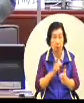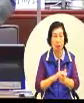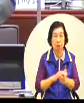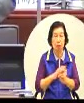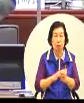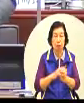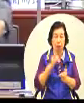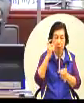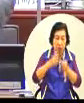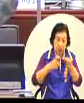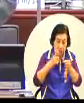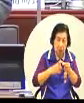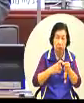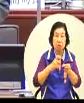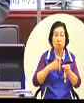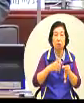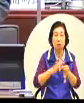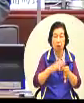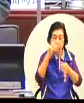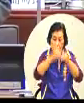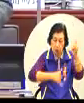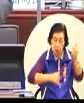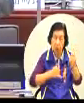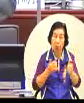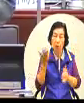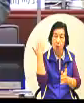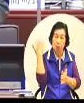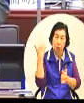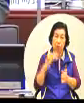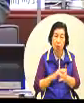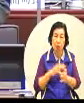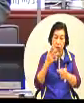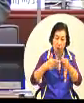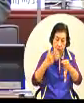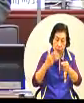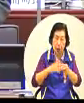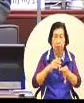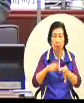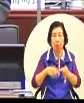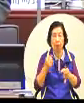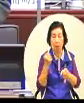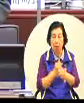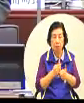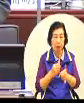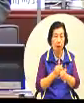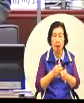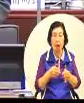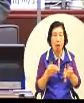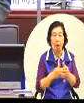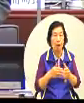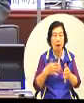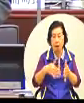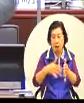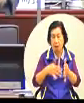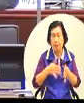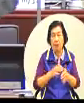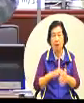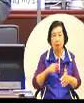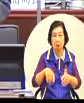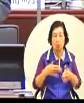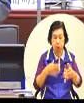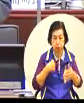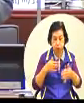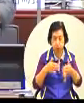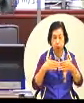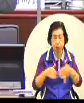八任的市长都不愿意去完成的，我要不要去承担？那我的幕僚之间也曾两种